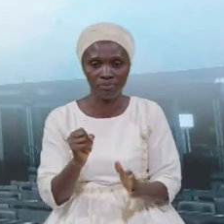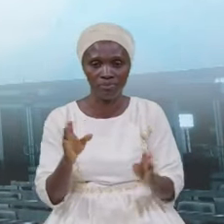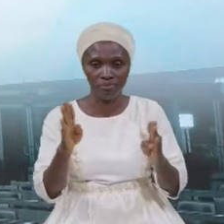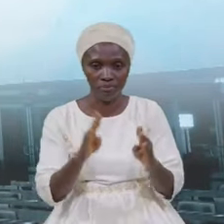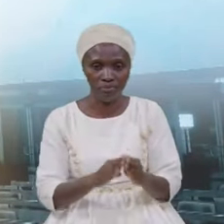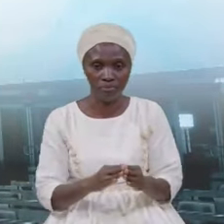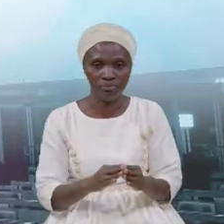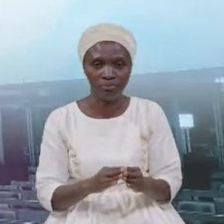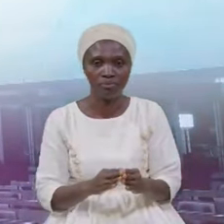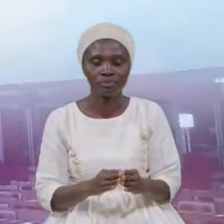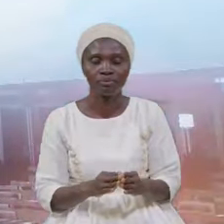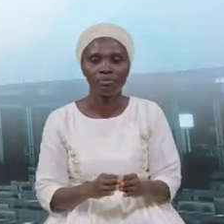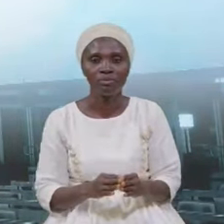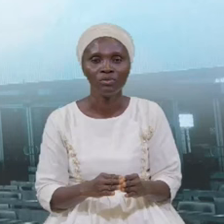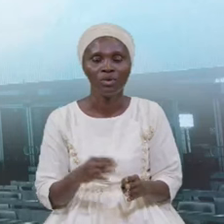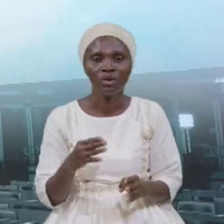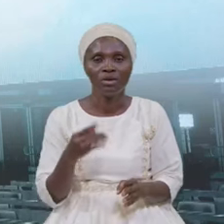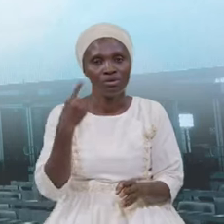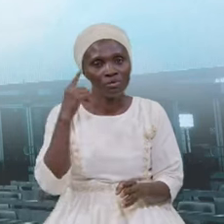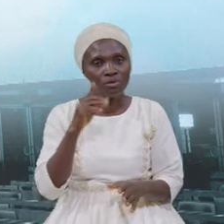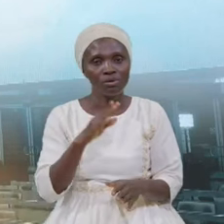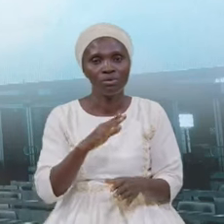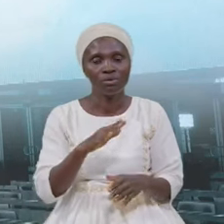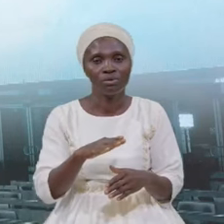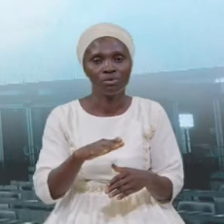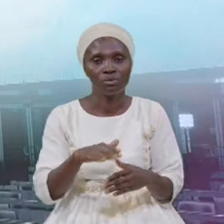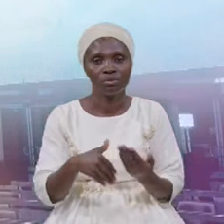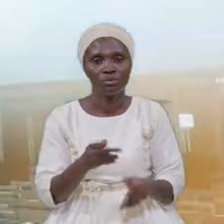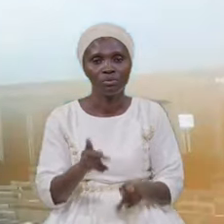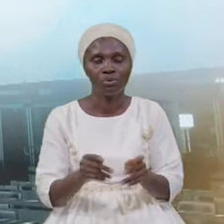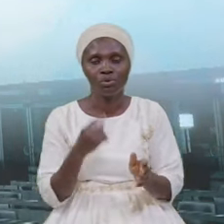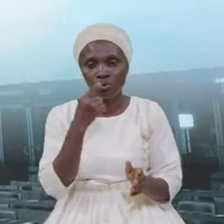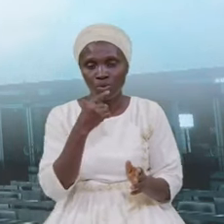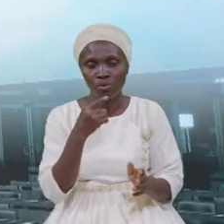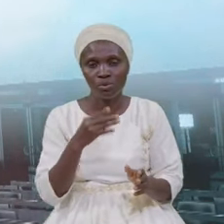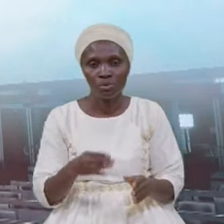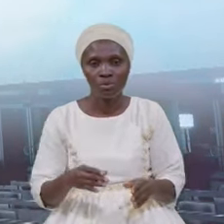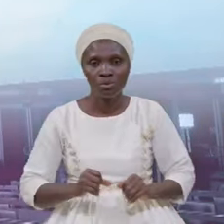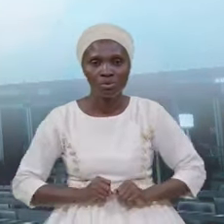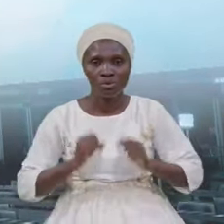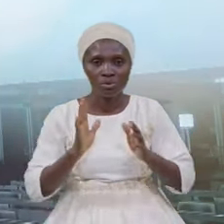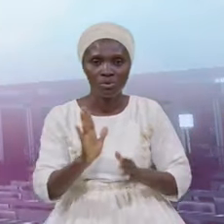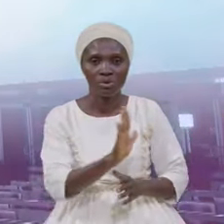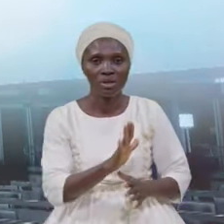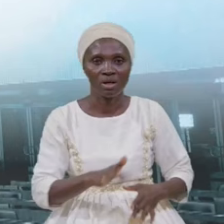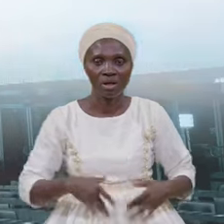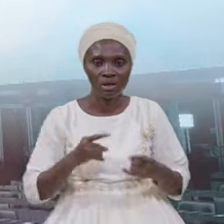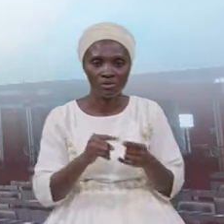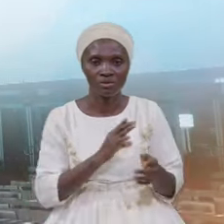le dimanche 3 novembre 2024. Dans tous nos pays, dans nos nations, dans nos